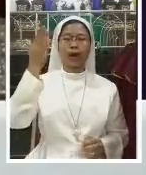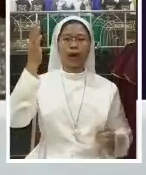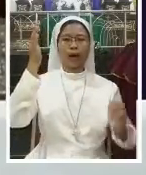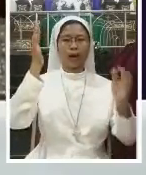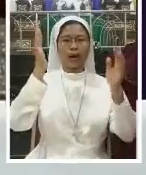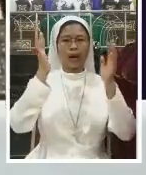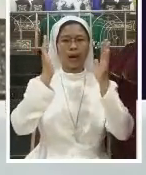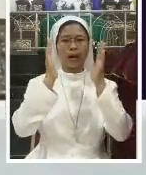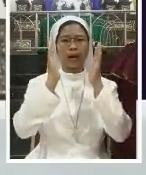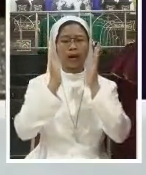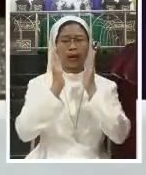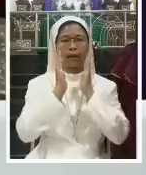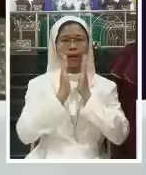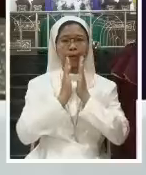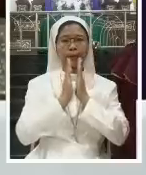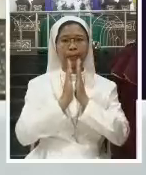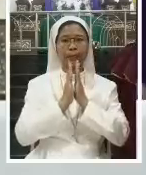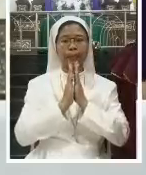kagurangnan.